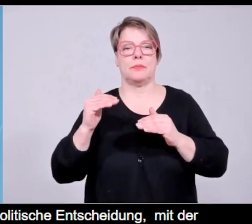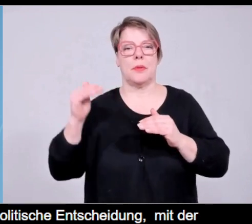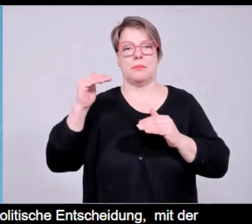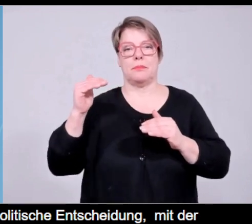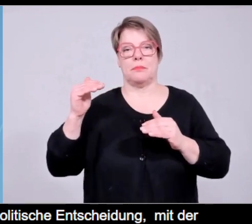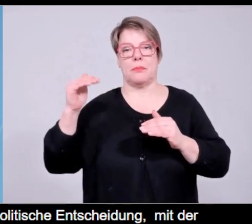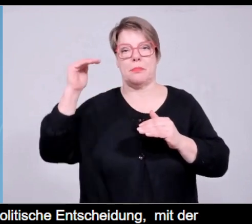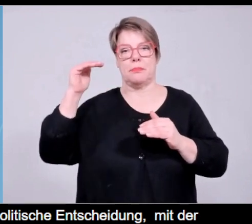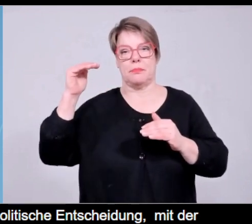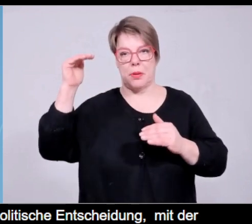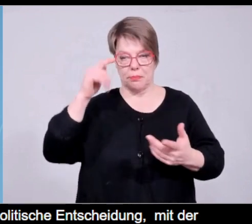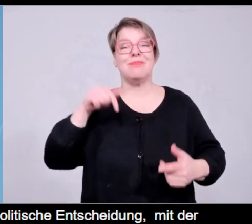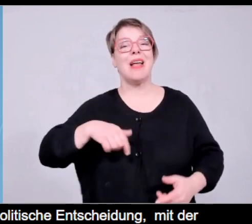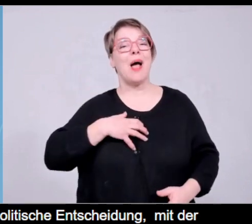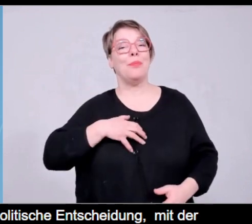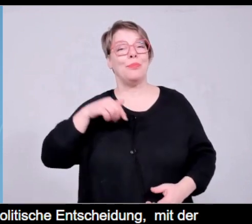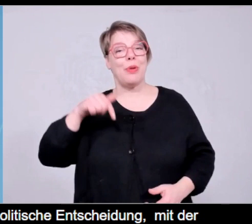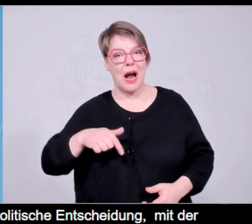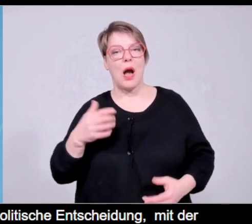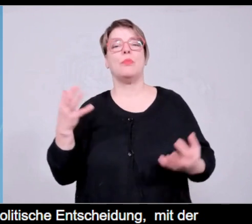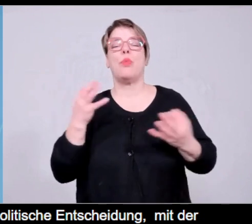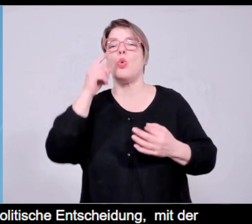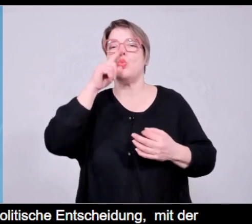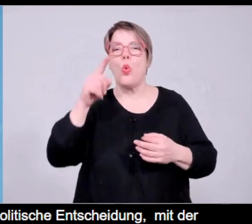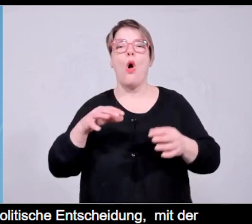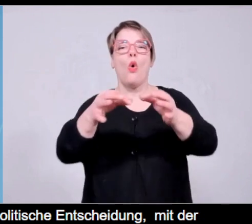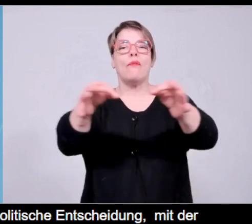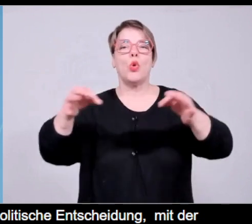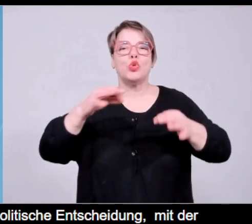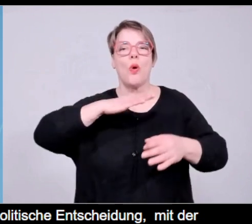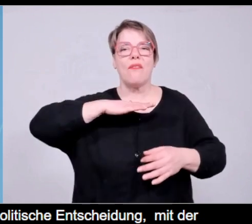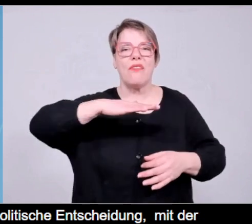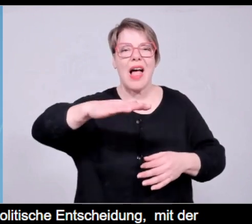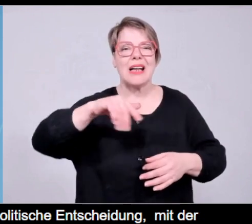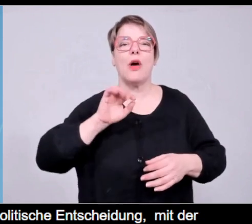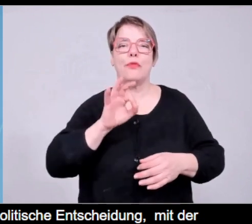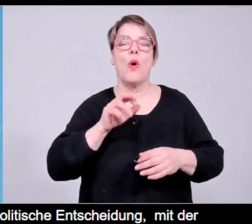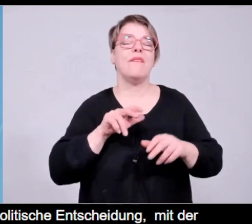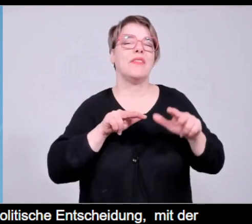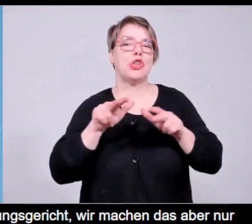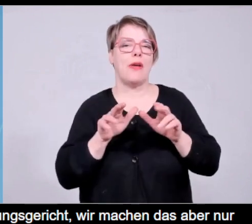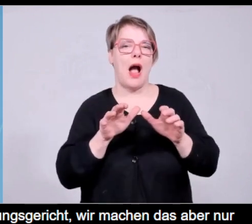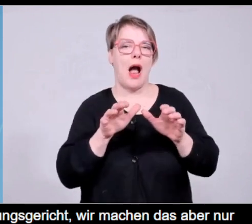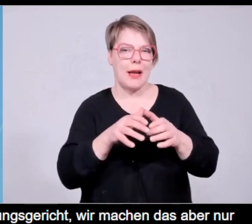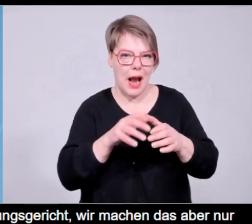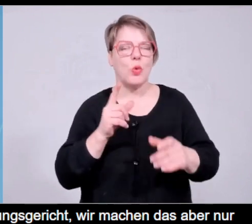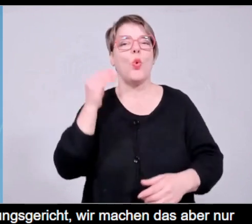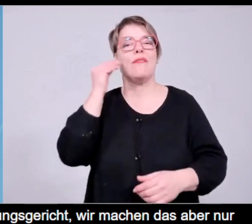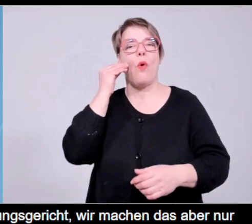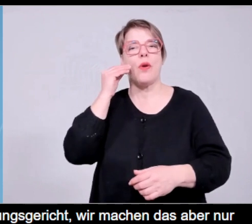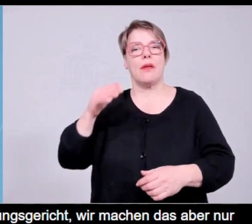offensichtlich noch insbesondere, wie gesagt, bei den steuerberatenden Berufen einiges zu klären.